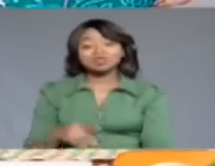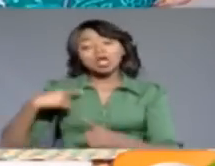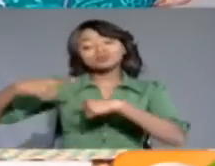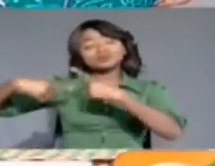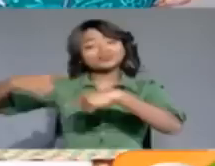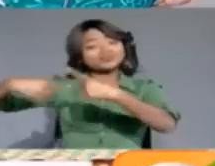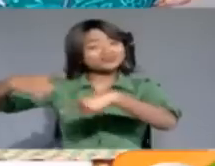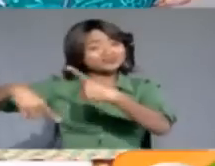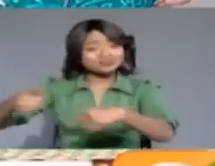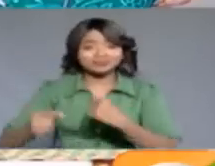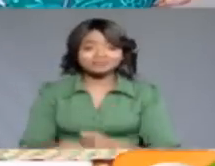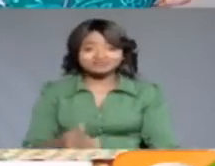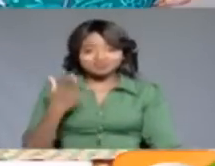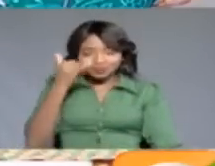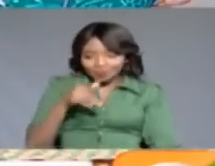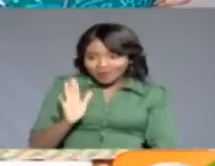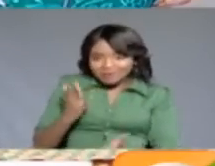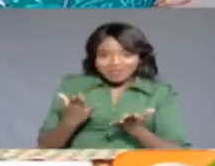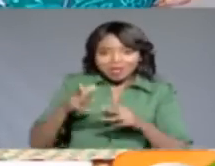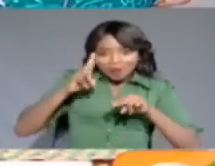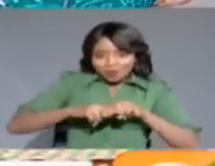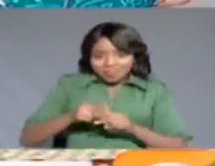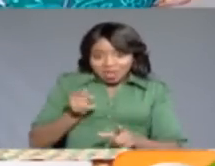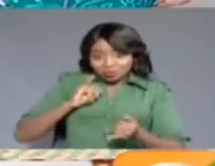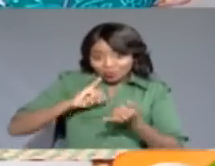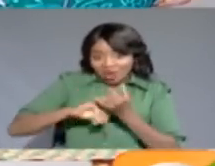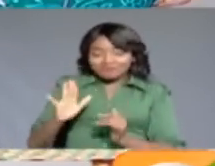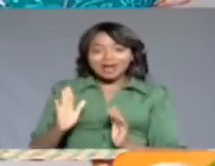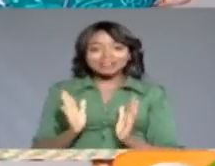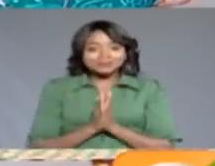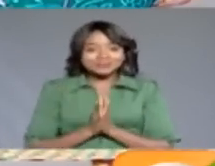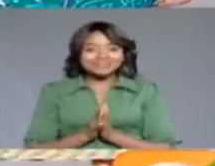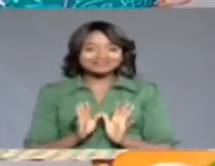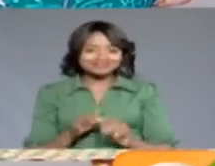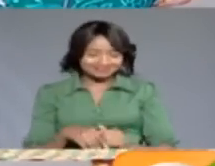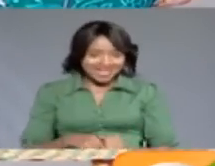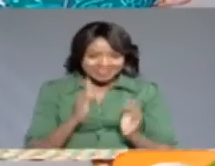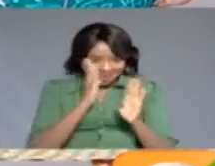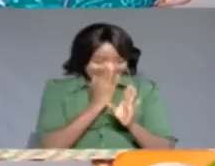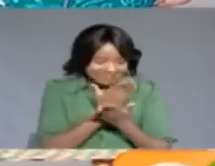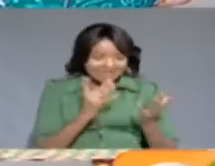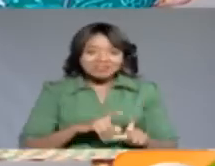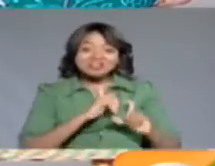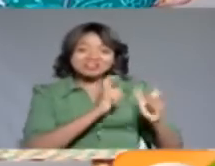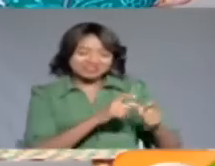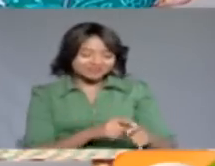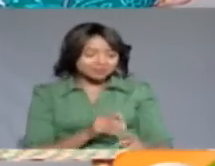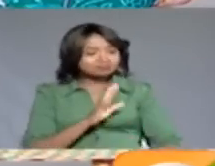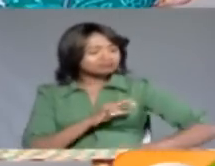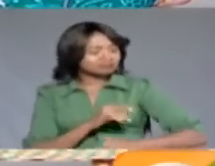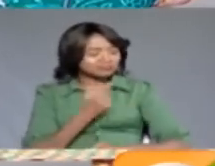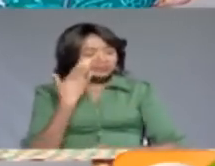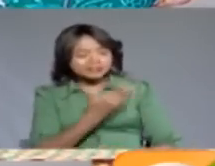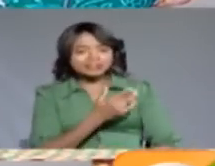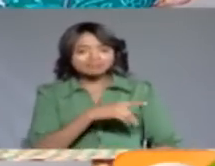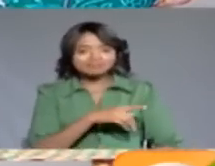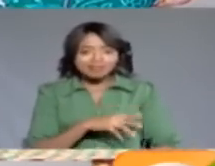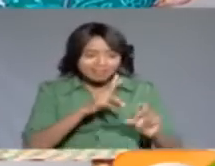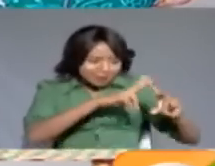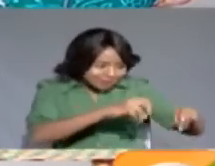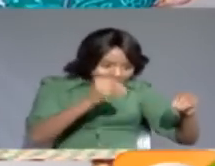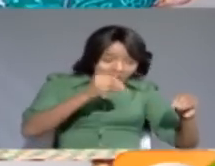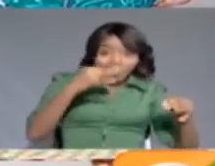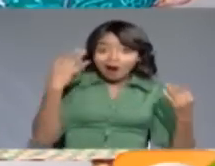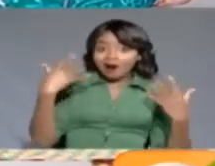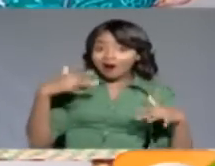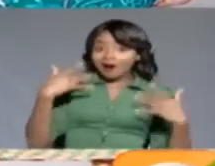anaweza kuwa ameketi tu kwenye sofa hivi ukamwambia basi enua hiyo cushion kuna kitu umekiketia wewe. Sasa akanyanyua na hakuna harusi,